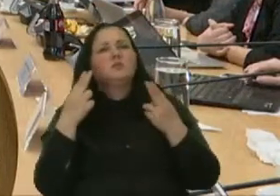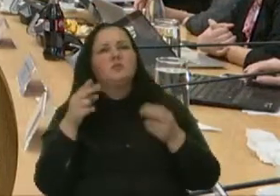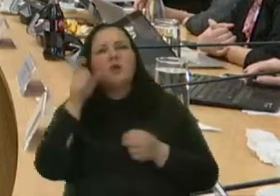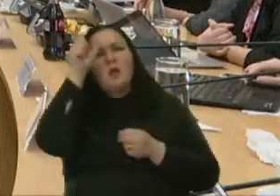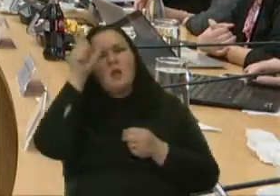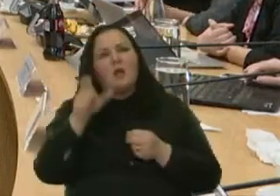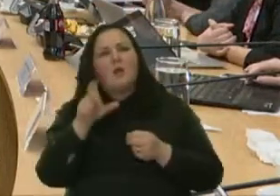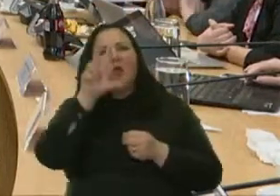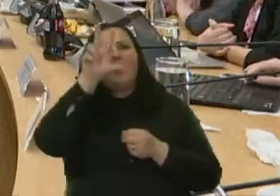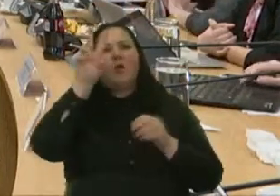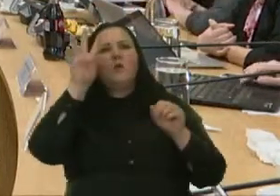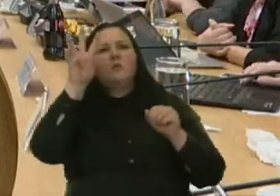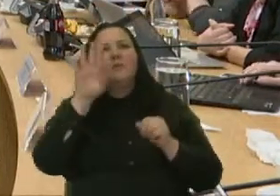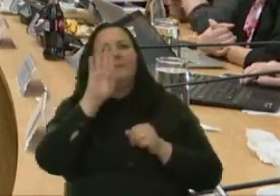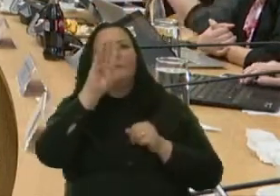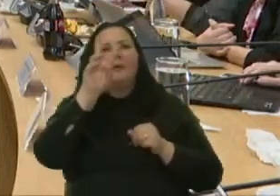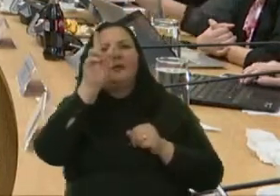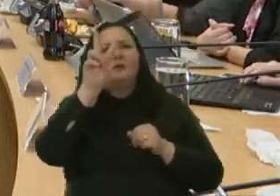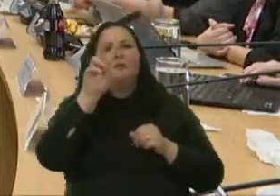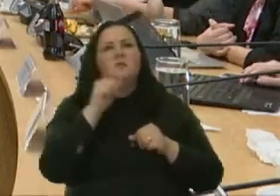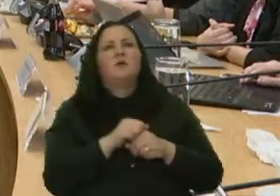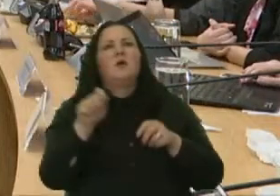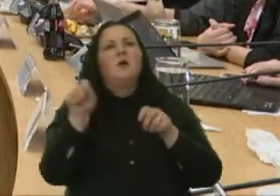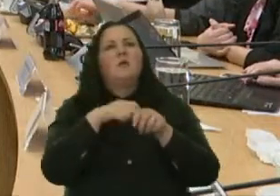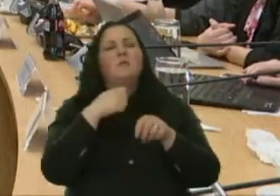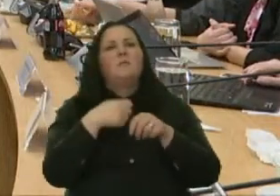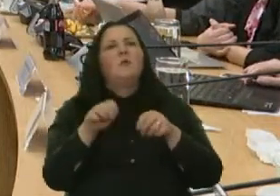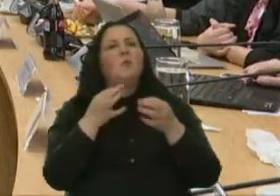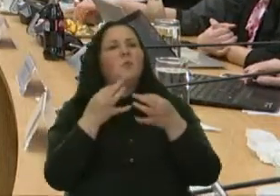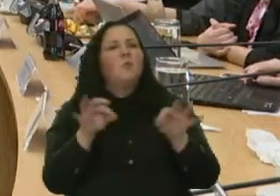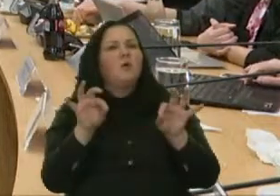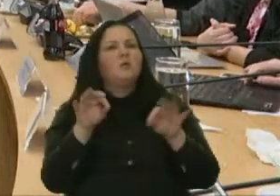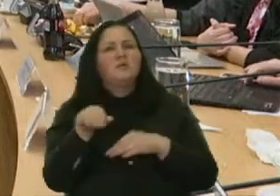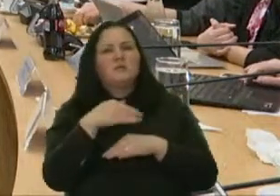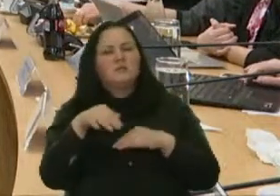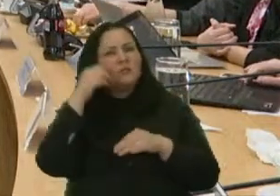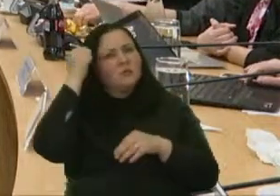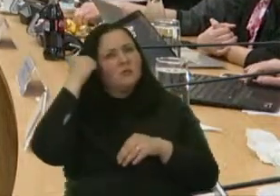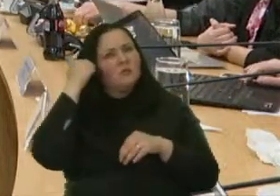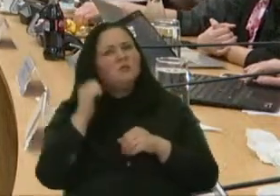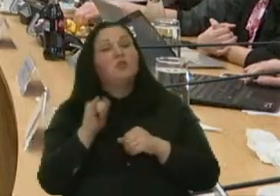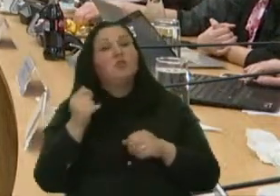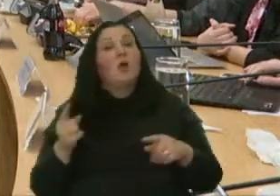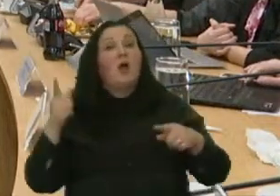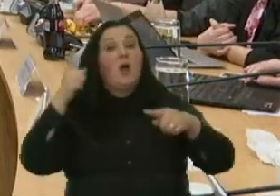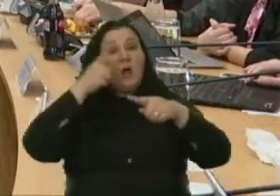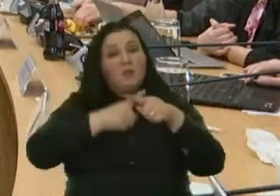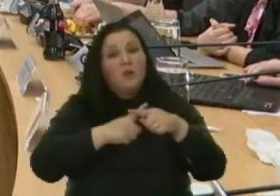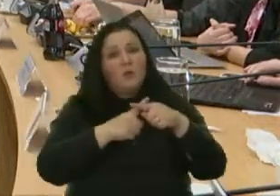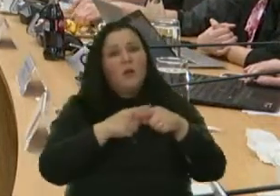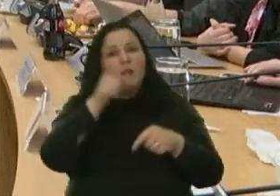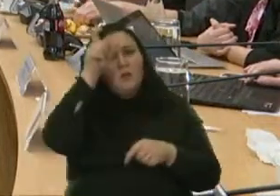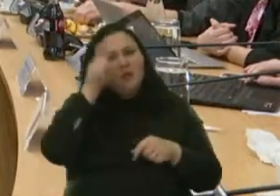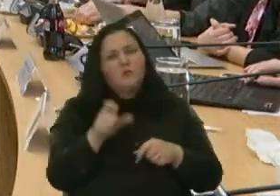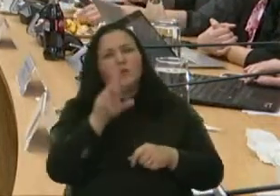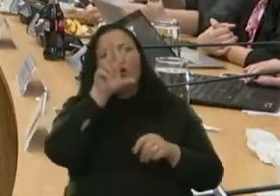84 B2 amenajare modernizare străzi piațete și adăugarea la capitolul